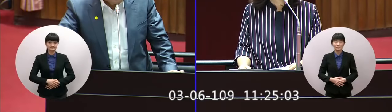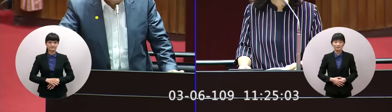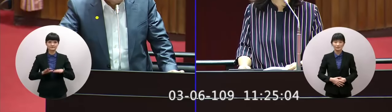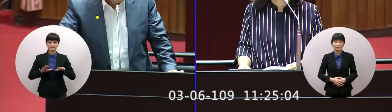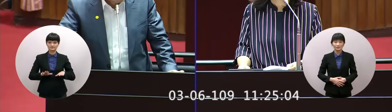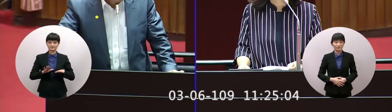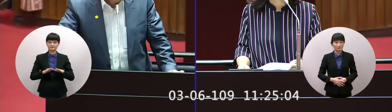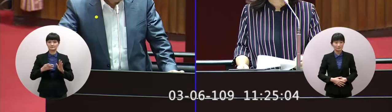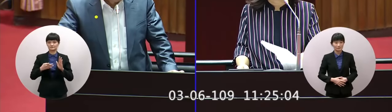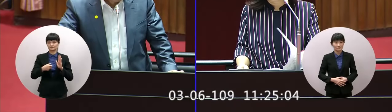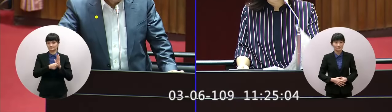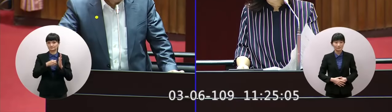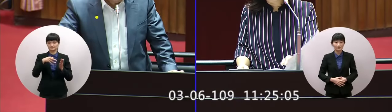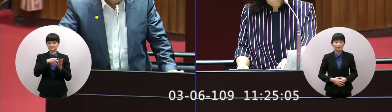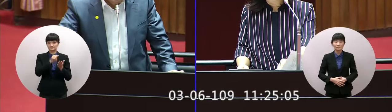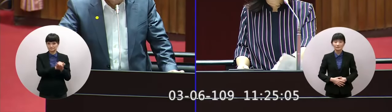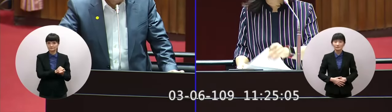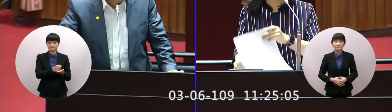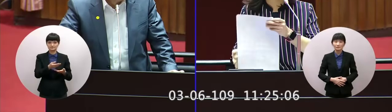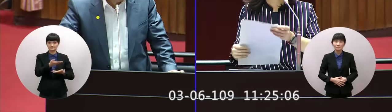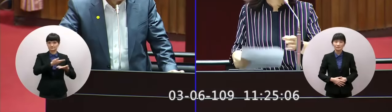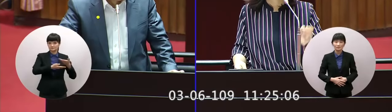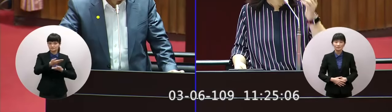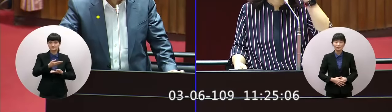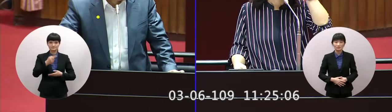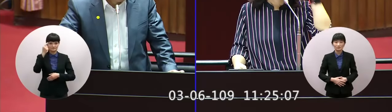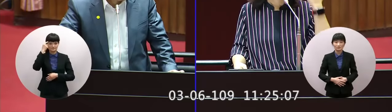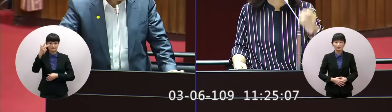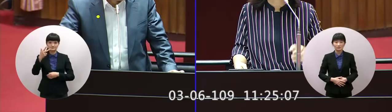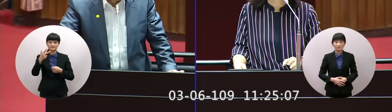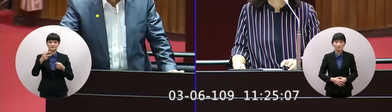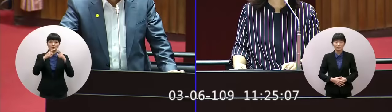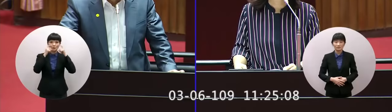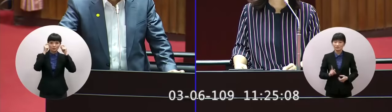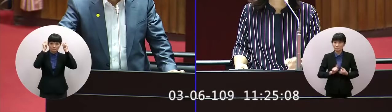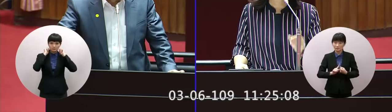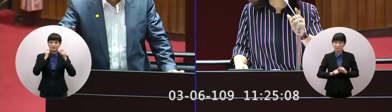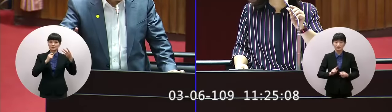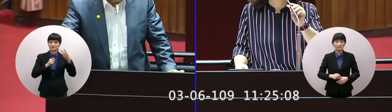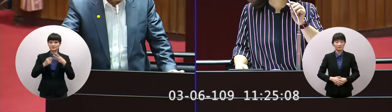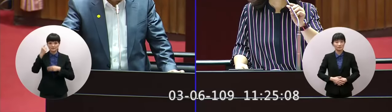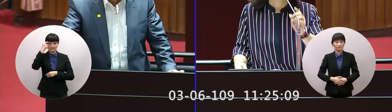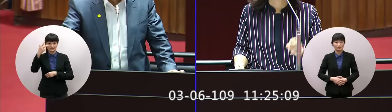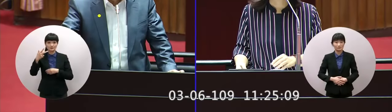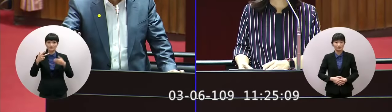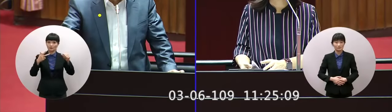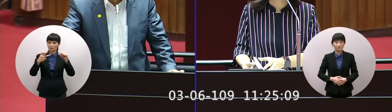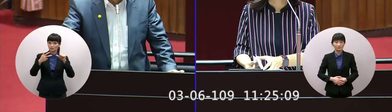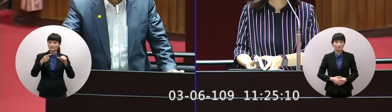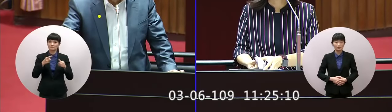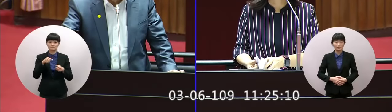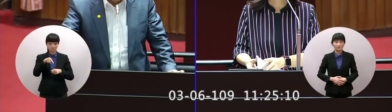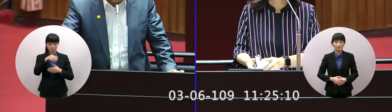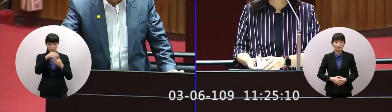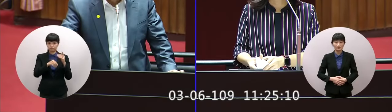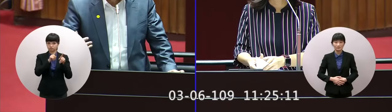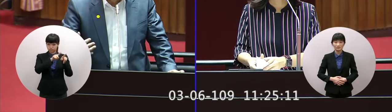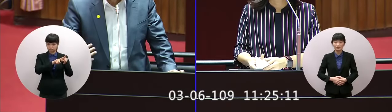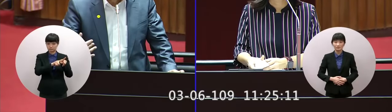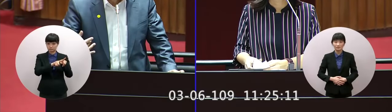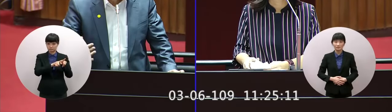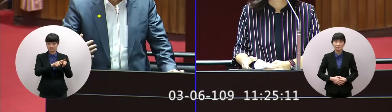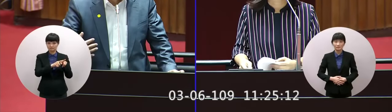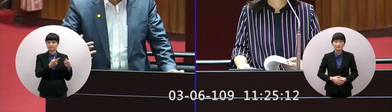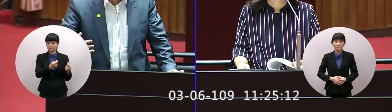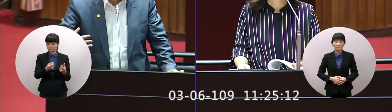说现在实名制哈，大概我们是七天三片，七天五片。 对。 那这部分我们大概就会先稳住，好，然